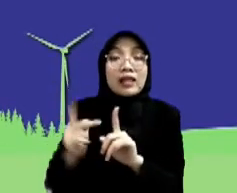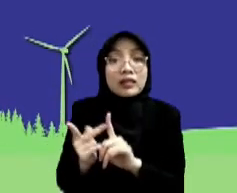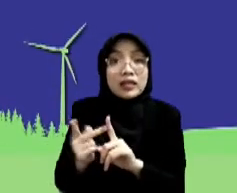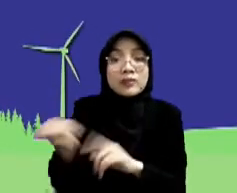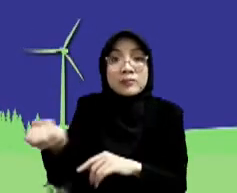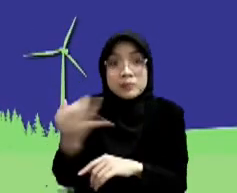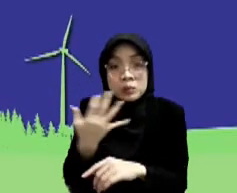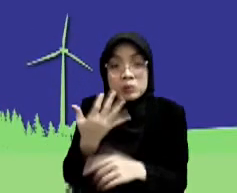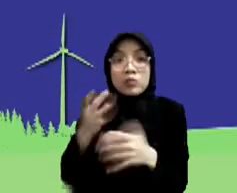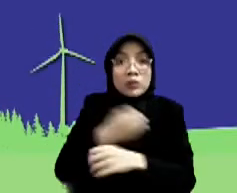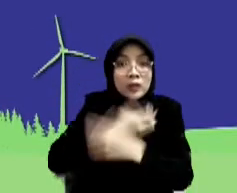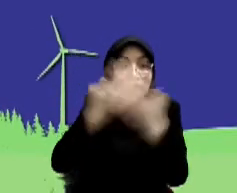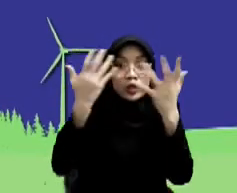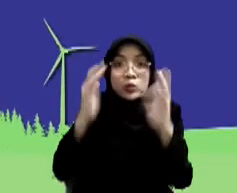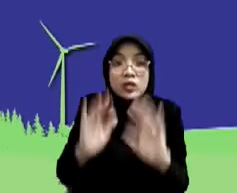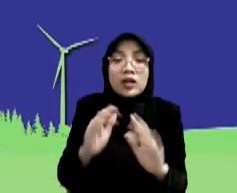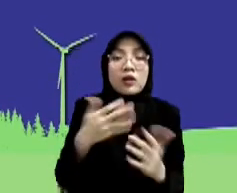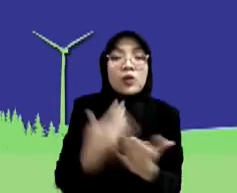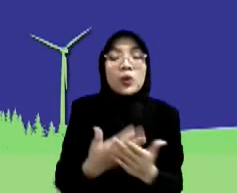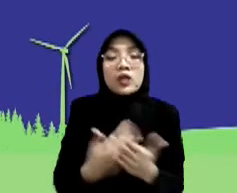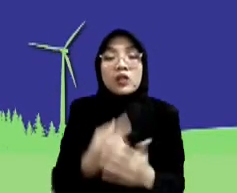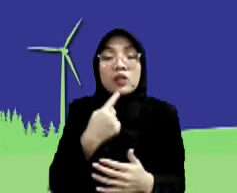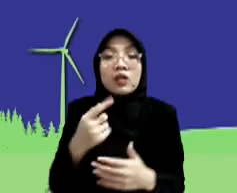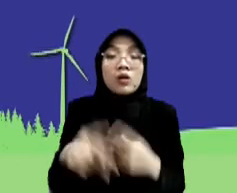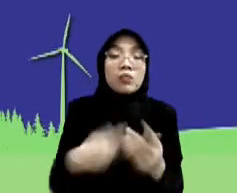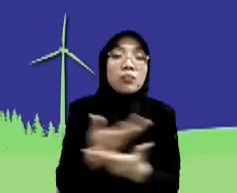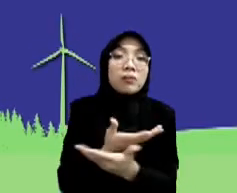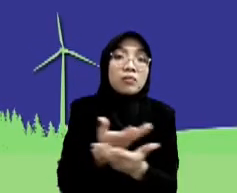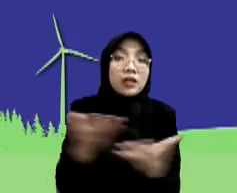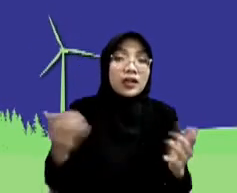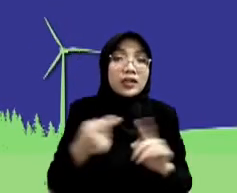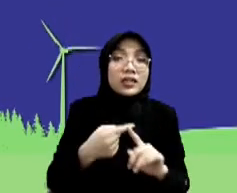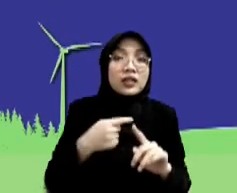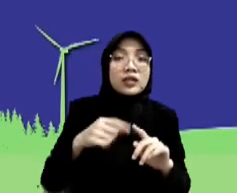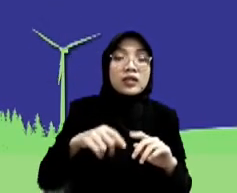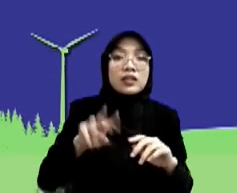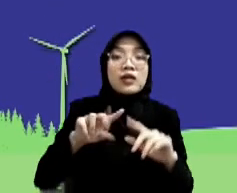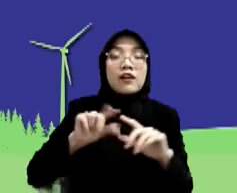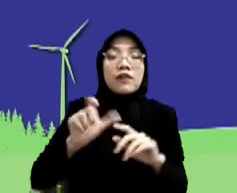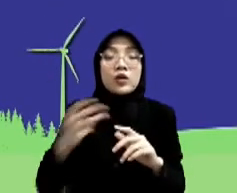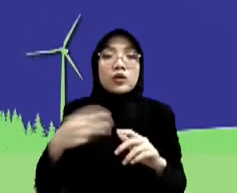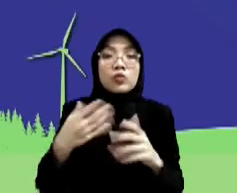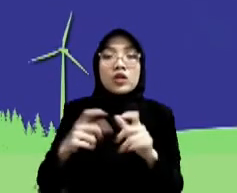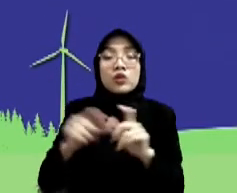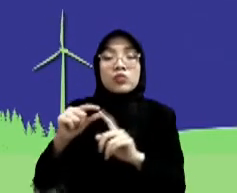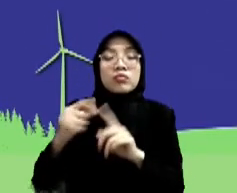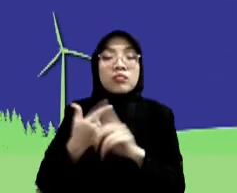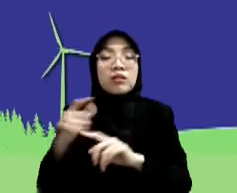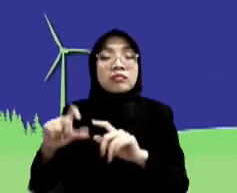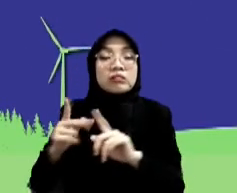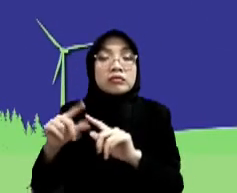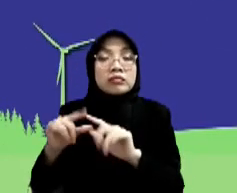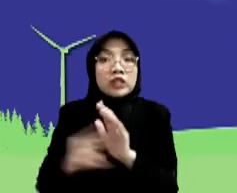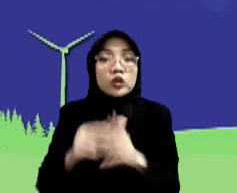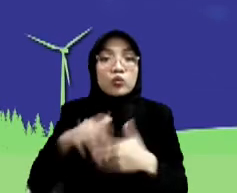jelas banget ya on the fact that eh apa dari value chain-nya ya dari supply chain-nya mereka itu memang sudah